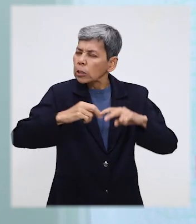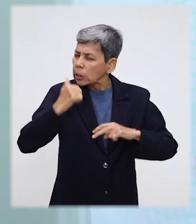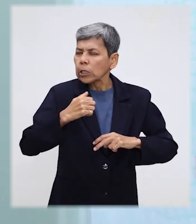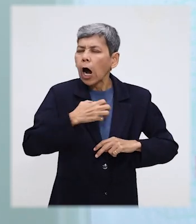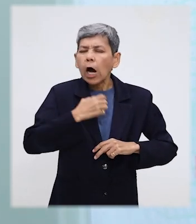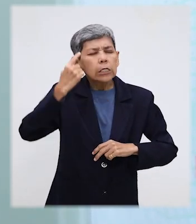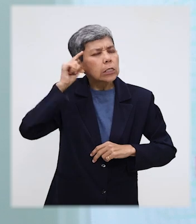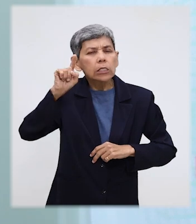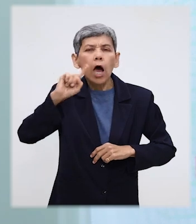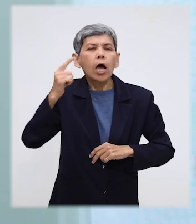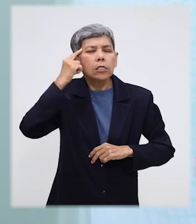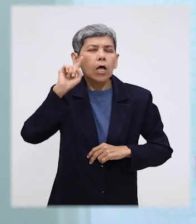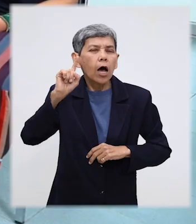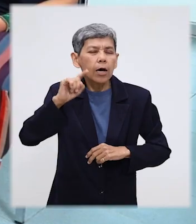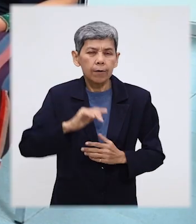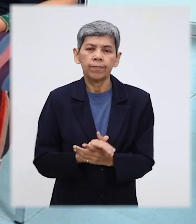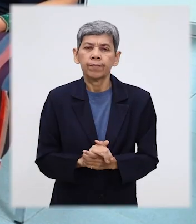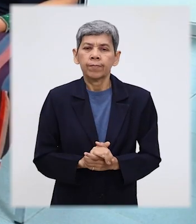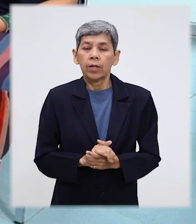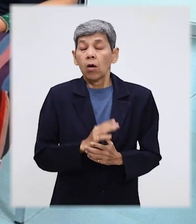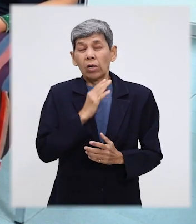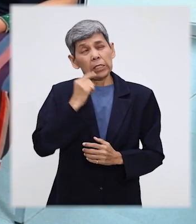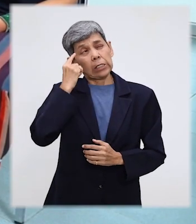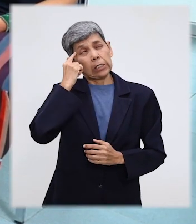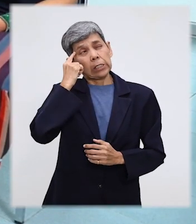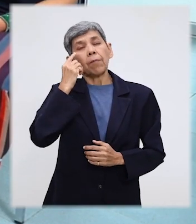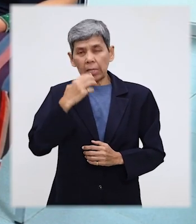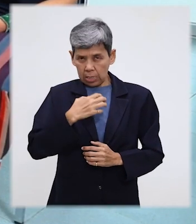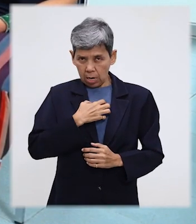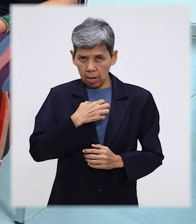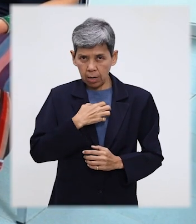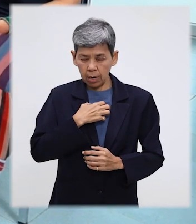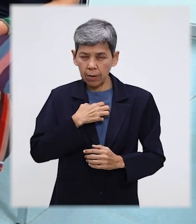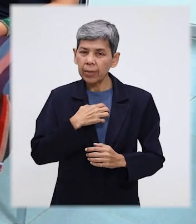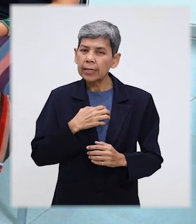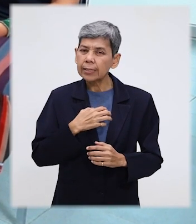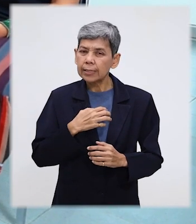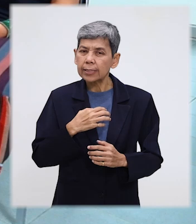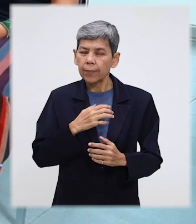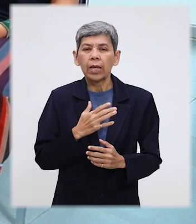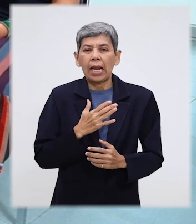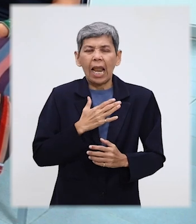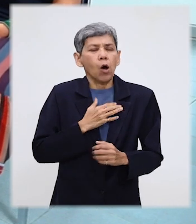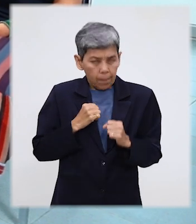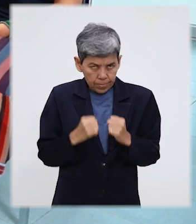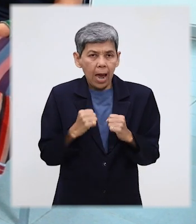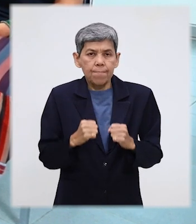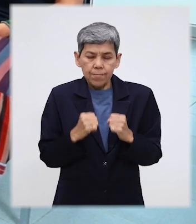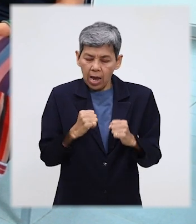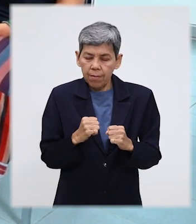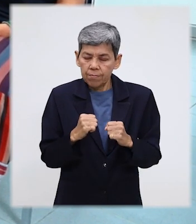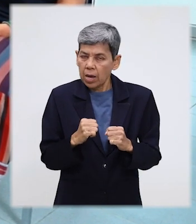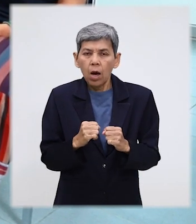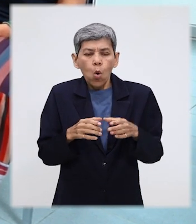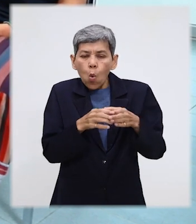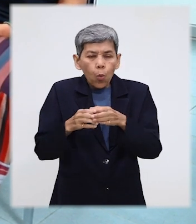าเนี่ยคาดหวังยังไงในอนาคต ถ้าคาดหวังก็คงเป็นในเรื่องของการที่เราก็ยังจะพยายามที่จะสร้